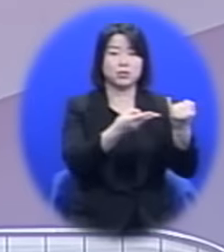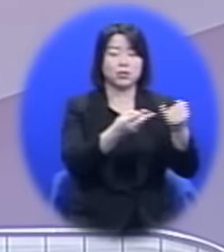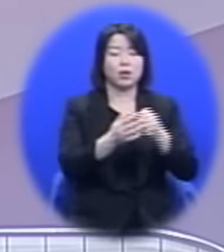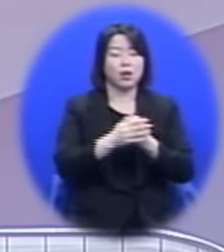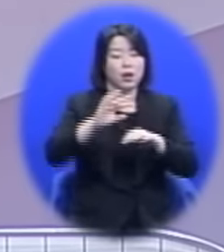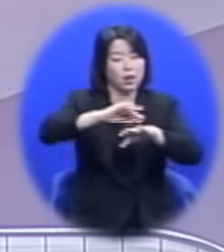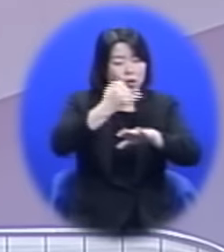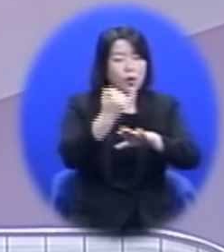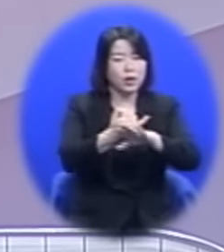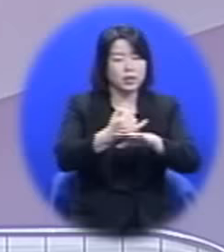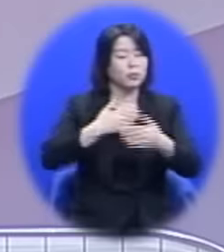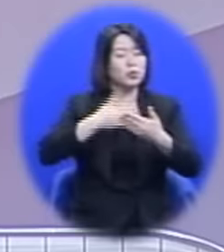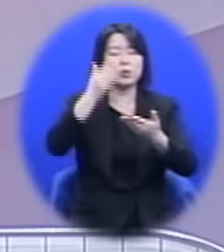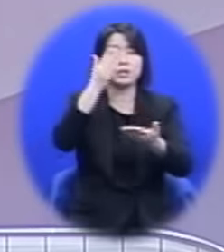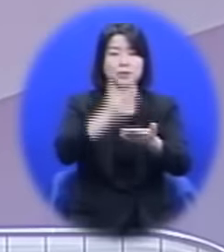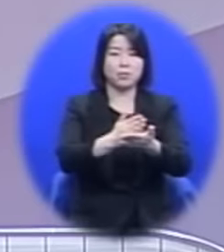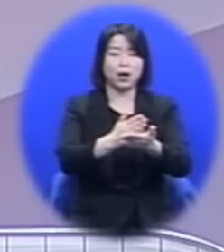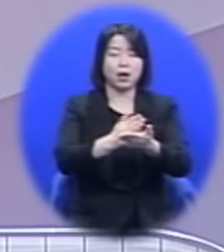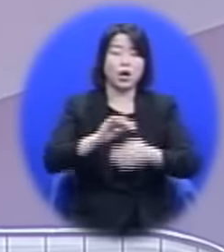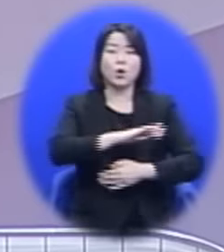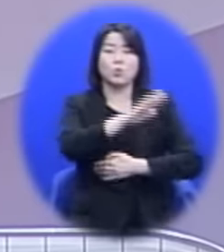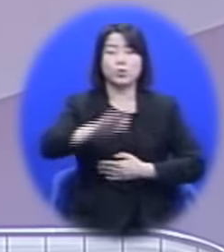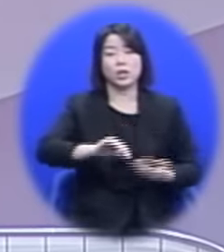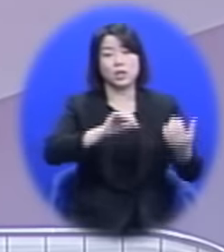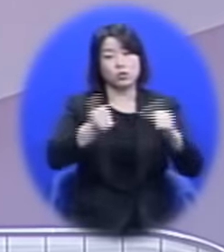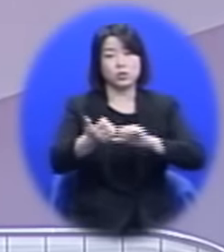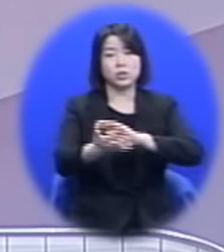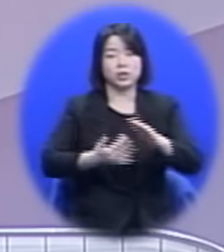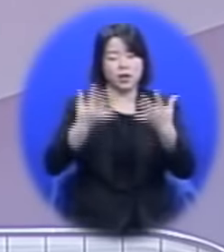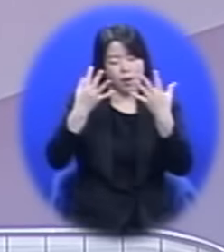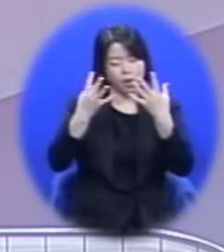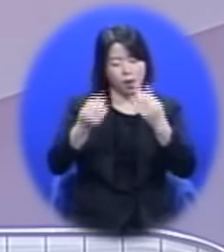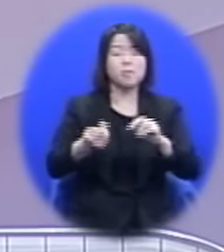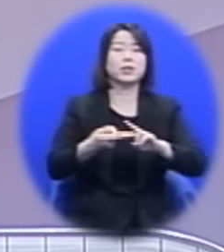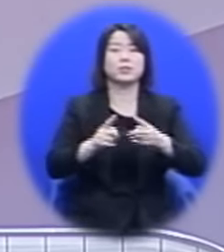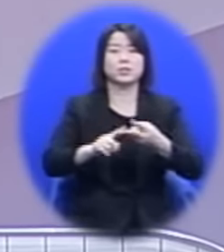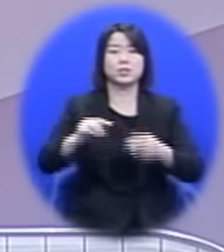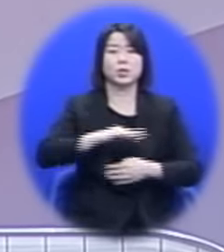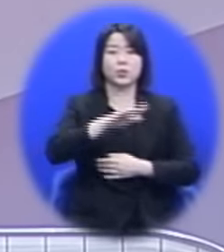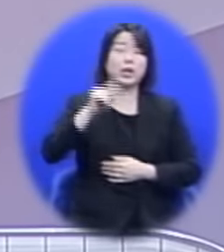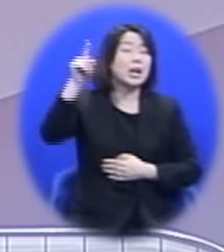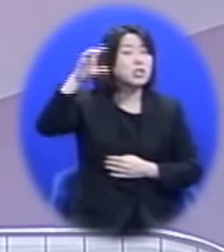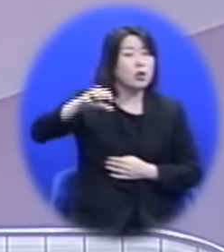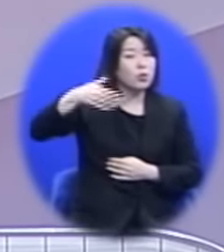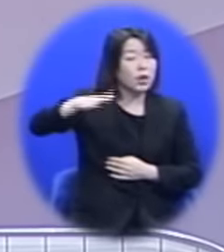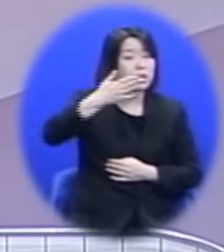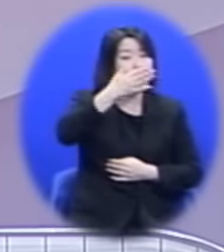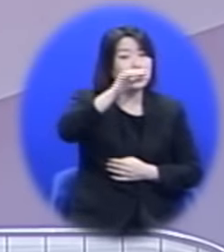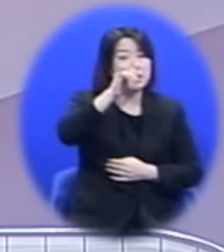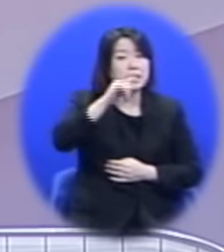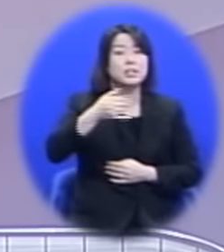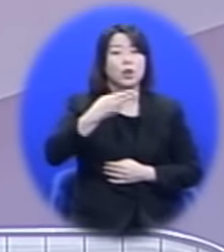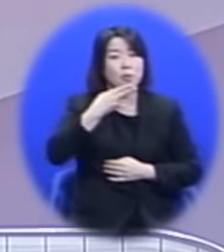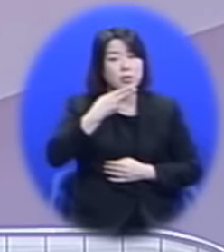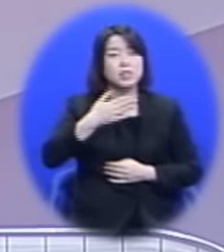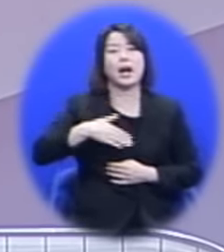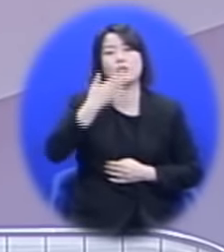마소서. 우리가 죽기 전에 얼마든지 우리가 천국에 갈 수 있는지를 알 수